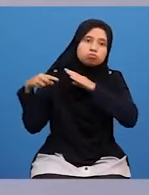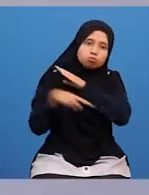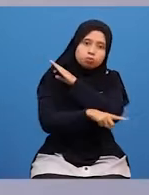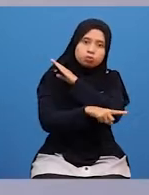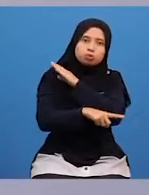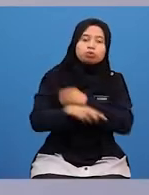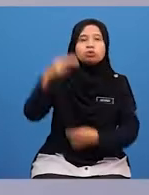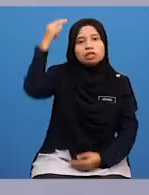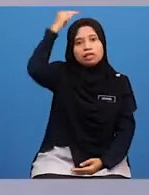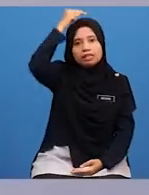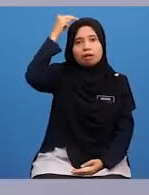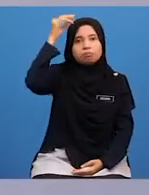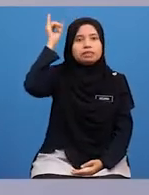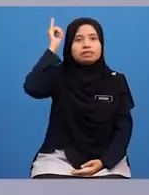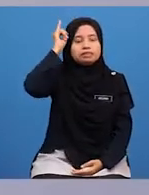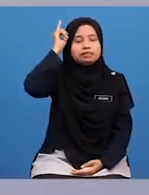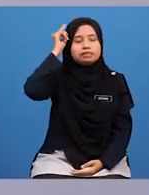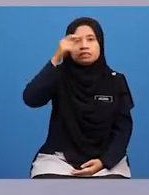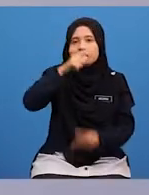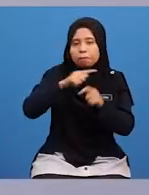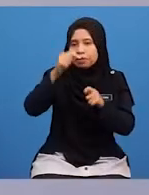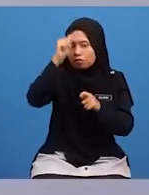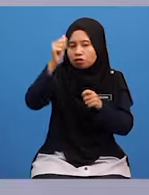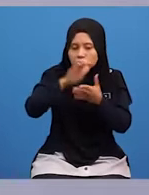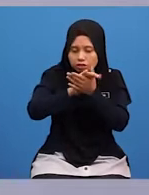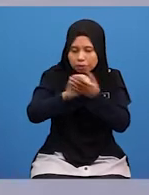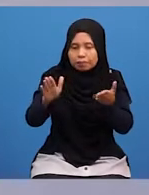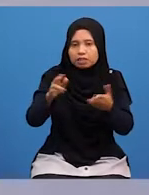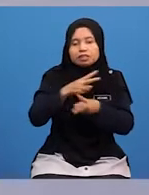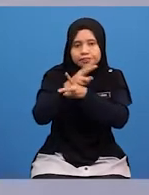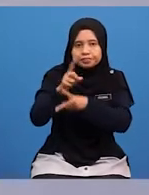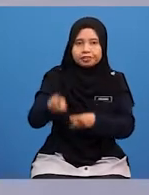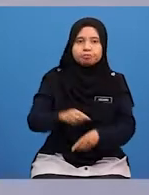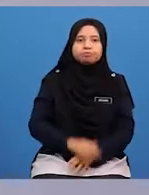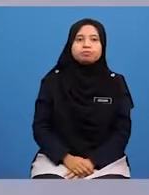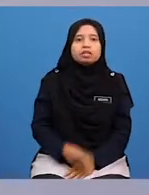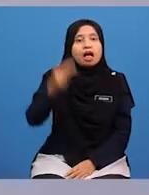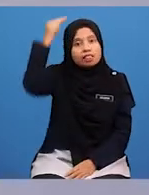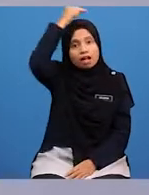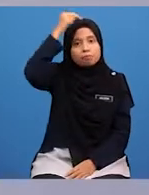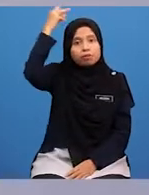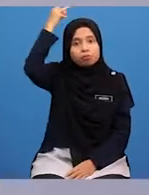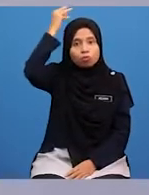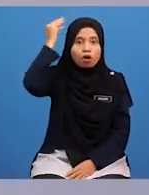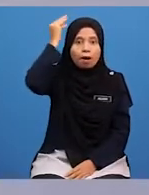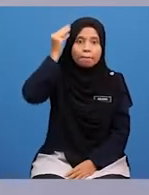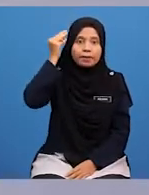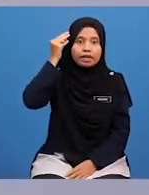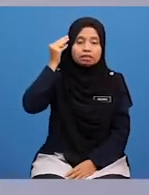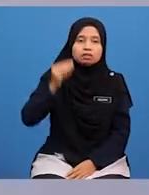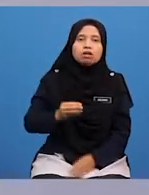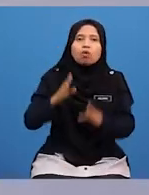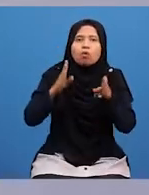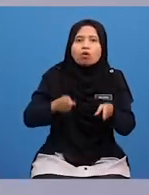Tetapi Allah menyelamatkan baginda. Nabi Muhammad sallallahu alaihi wasallam berhadapan